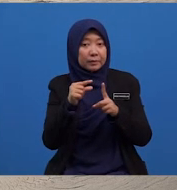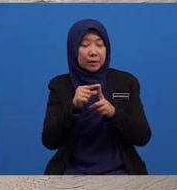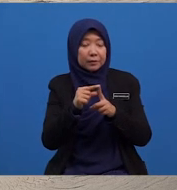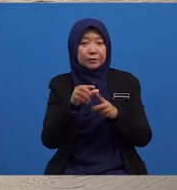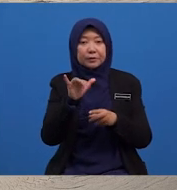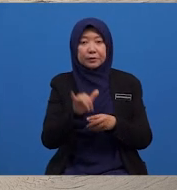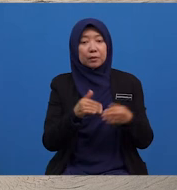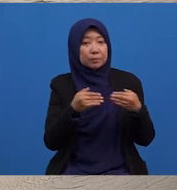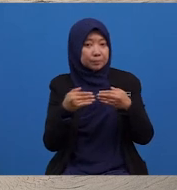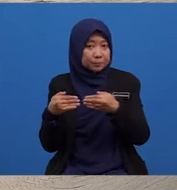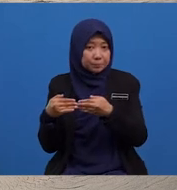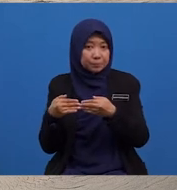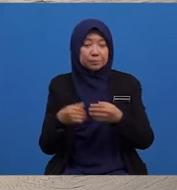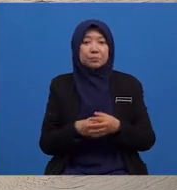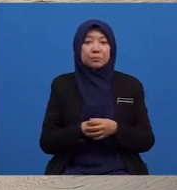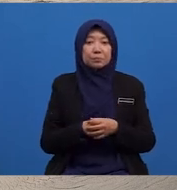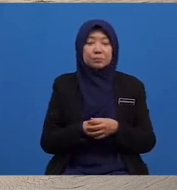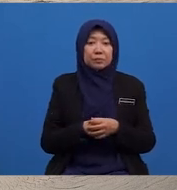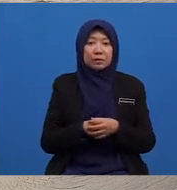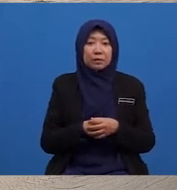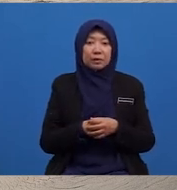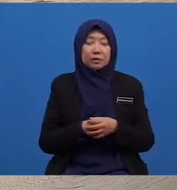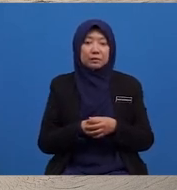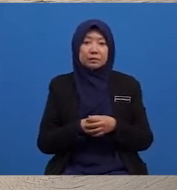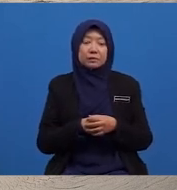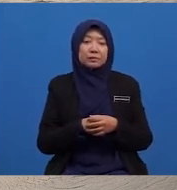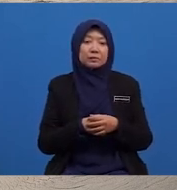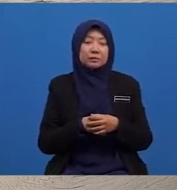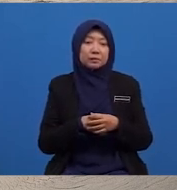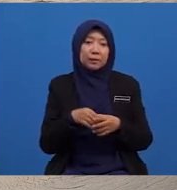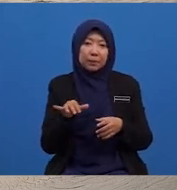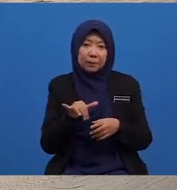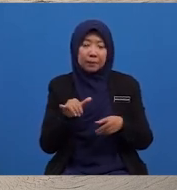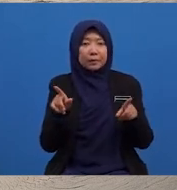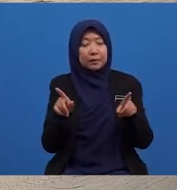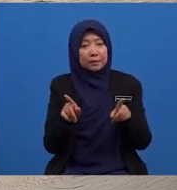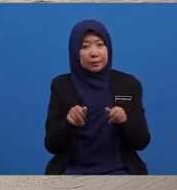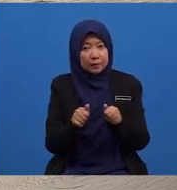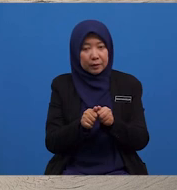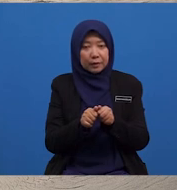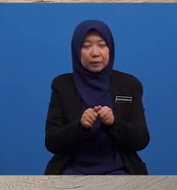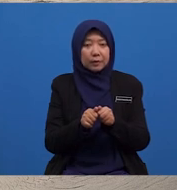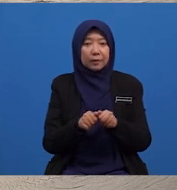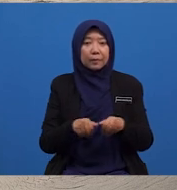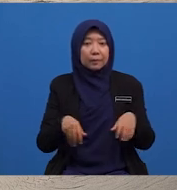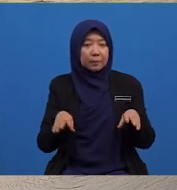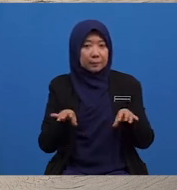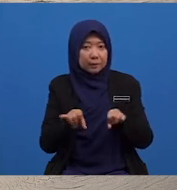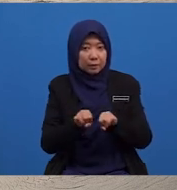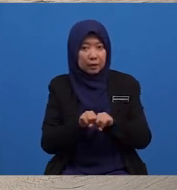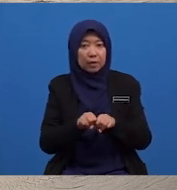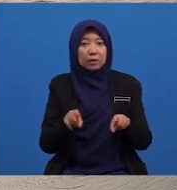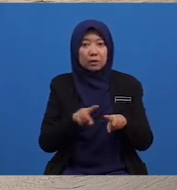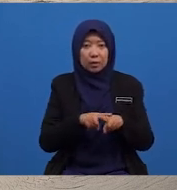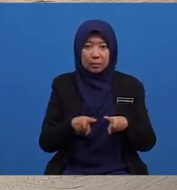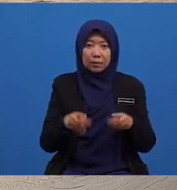yang berkait-kait. Pepatah seakan-akan sama dengan bidalan, tetapi pepatah mempunyai